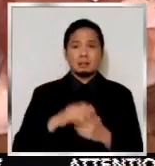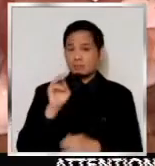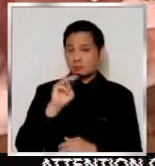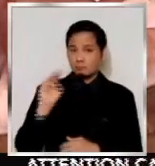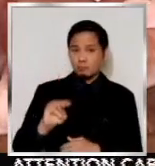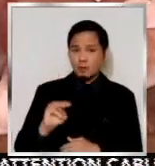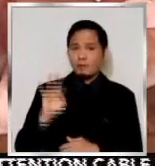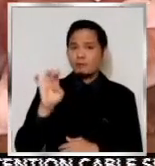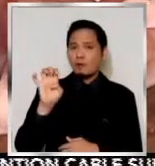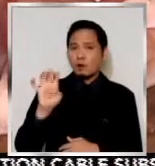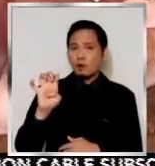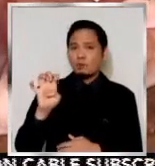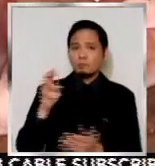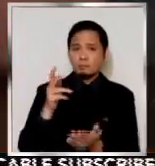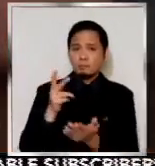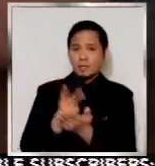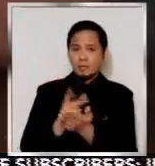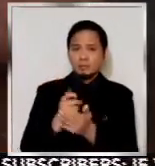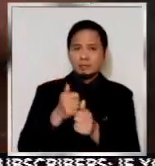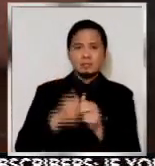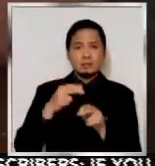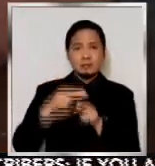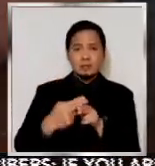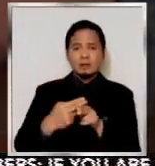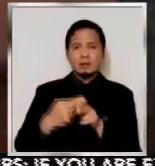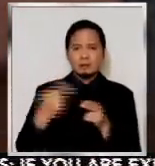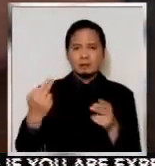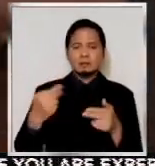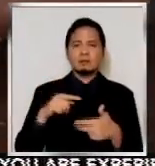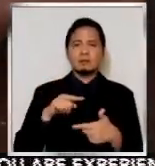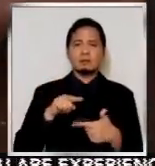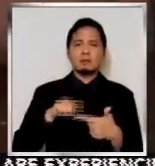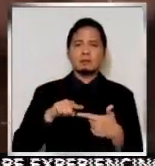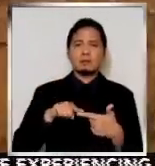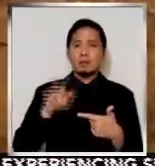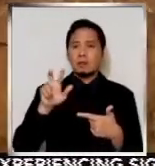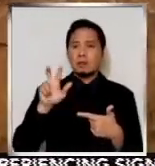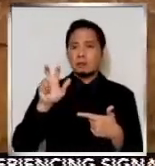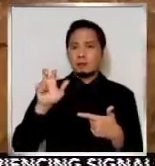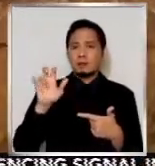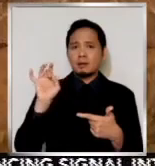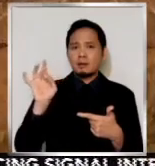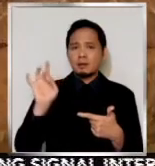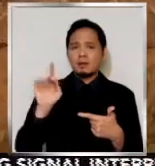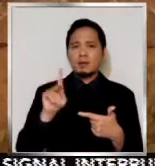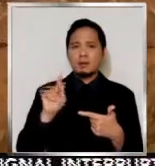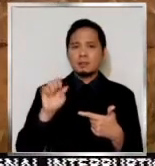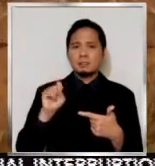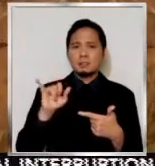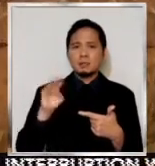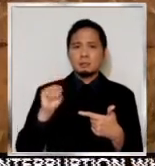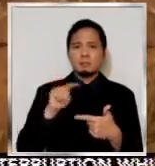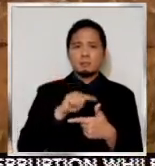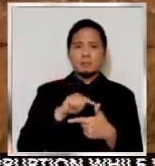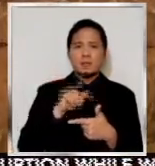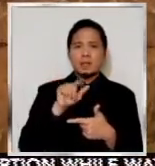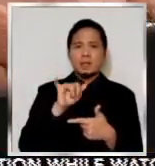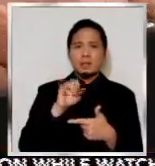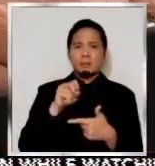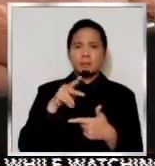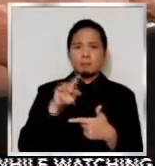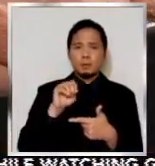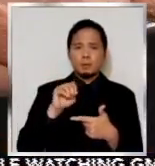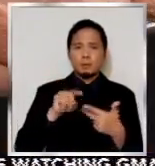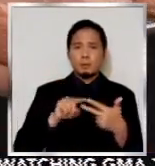per kilo ang presyo ng liyempo at 380 pesos ang kasim. Bahagya ng bumaba ang presyo ngayong Marso,